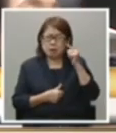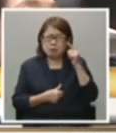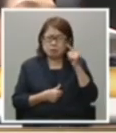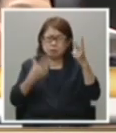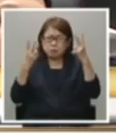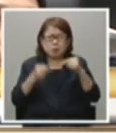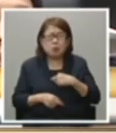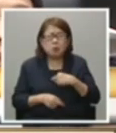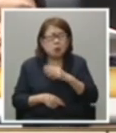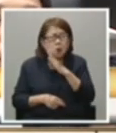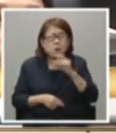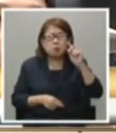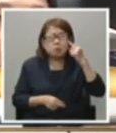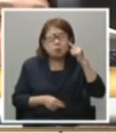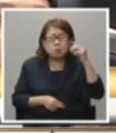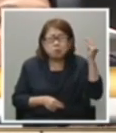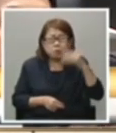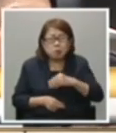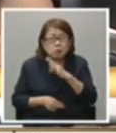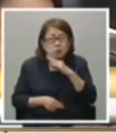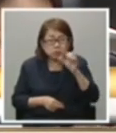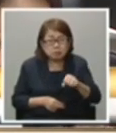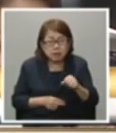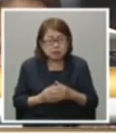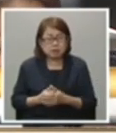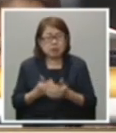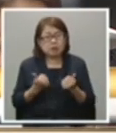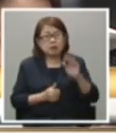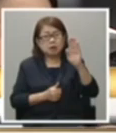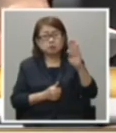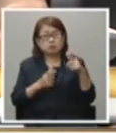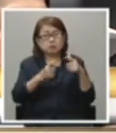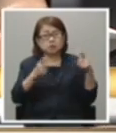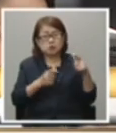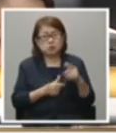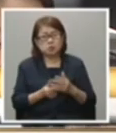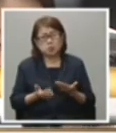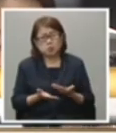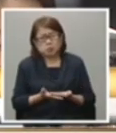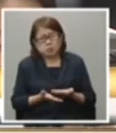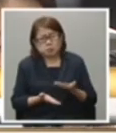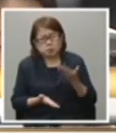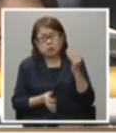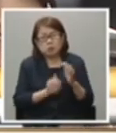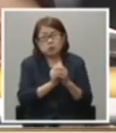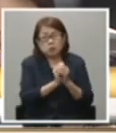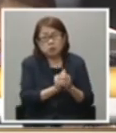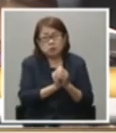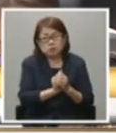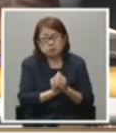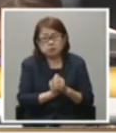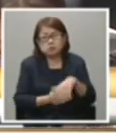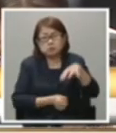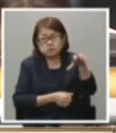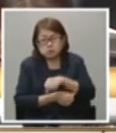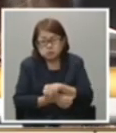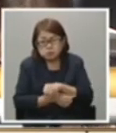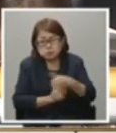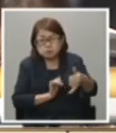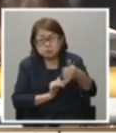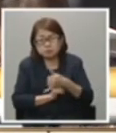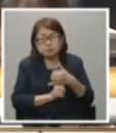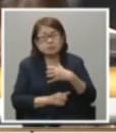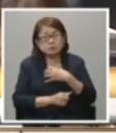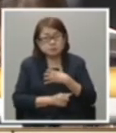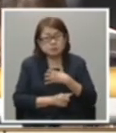ตัวใหญ่ๆเอาบริษัทใหญ่ๆเข้ามาเนี่ยเขาเป็นบริษัทมหาชนสิ่งที่เขาต้องการอันดับแรกคือกำไ